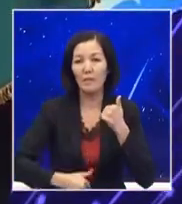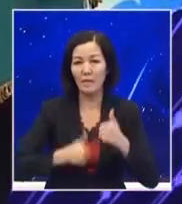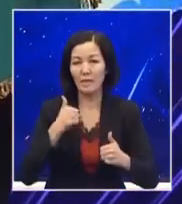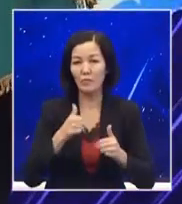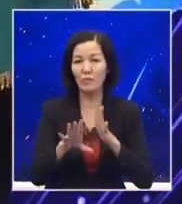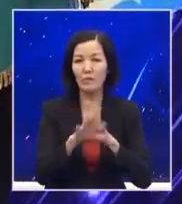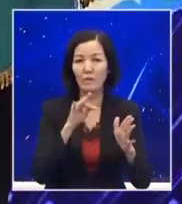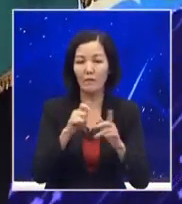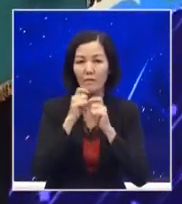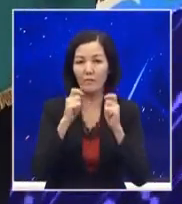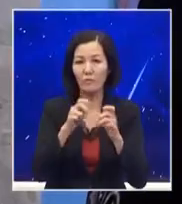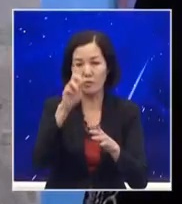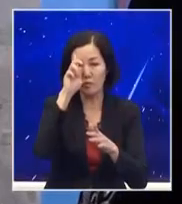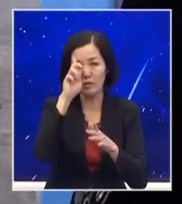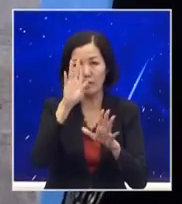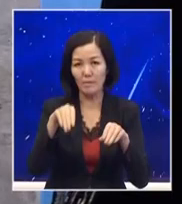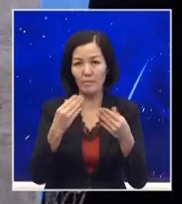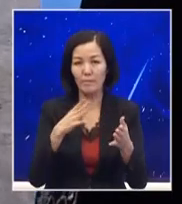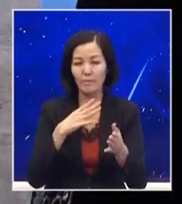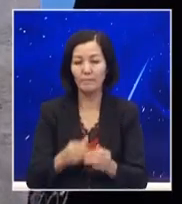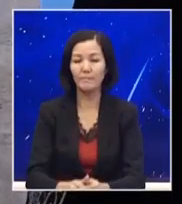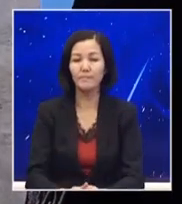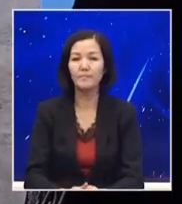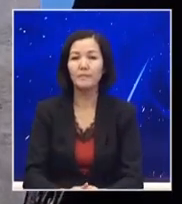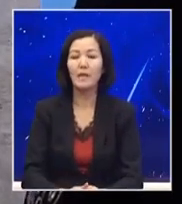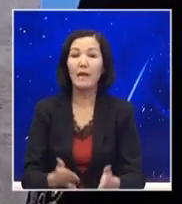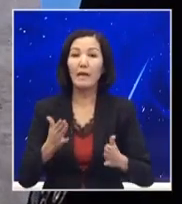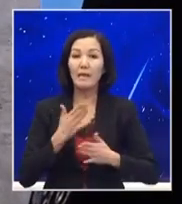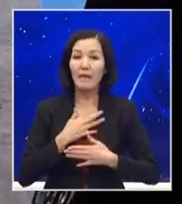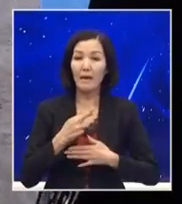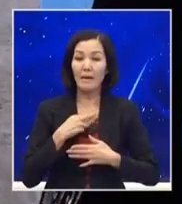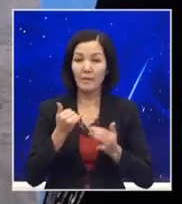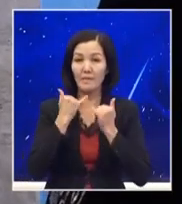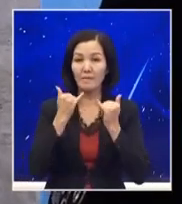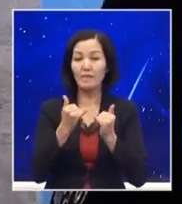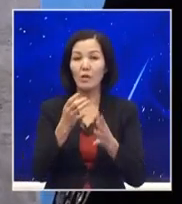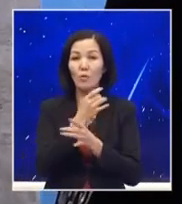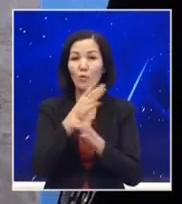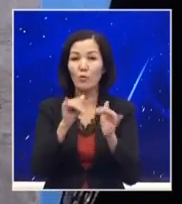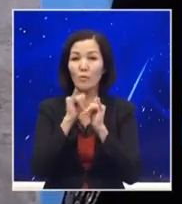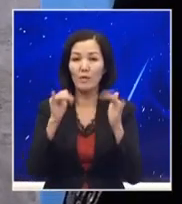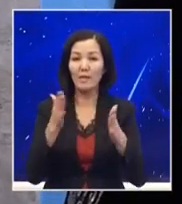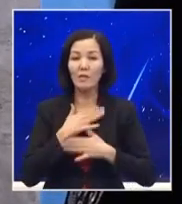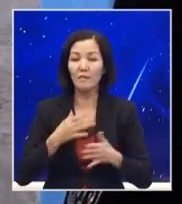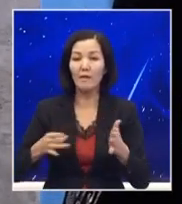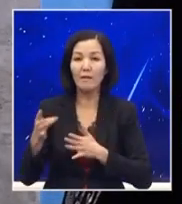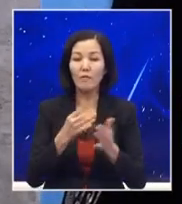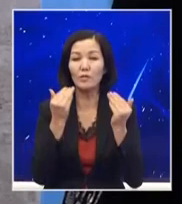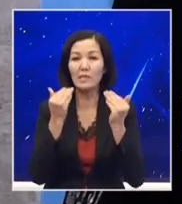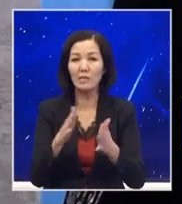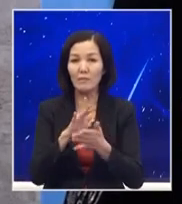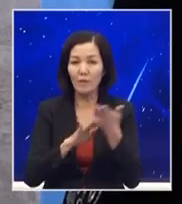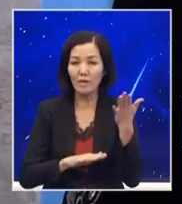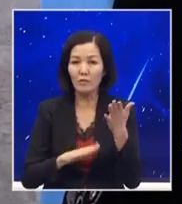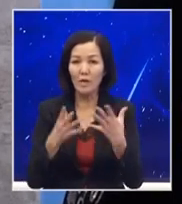высокими государственными наградами. Я посвятила 40 лет своей жизни культурному развитию нашего региона. Сейчас я